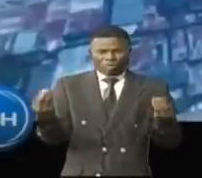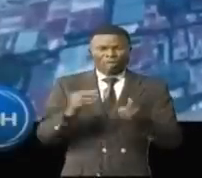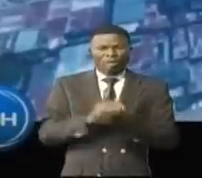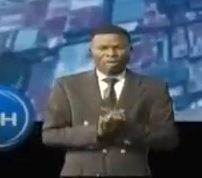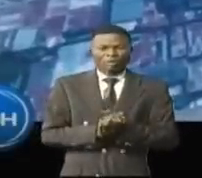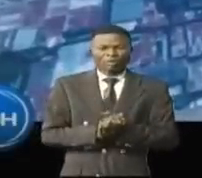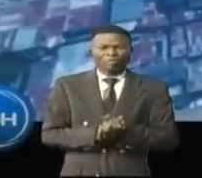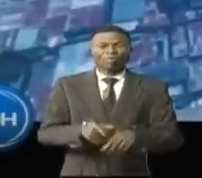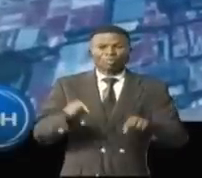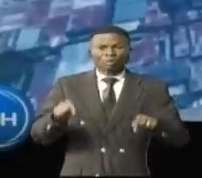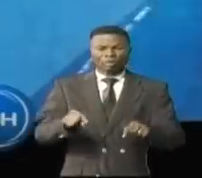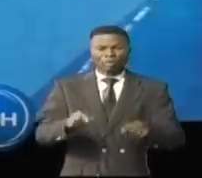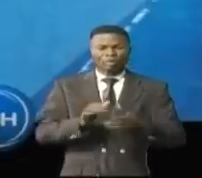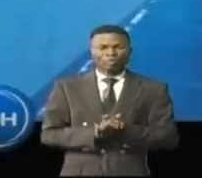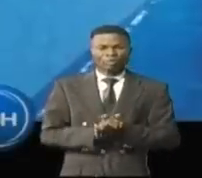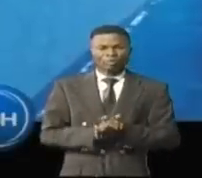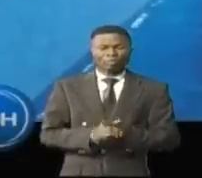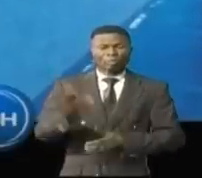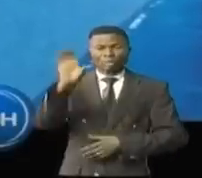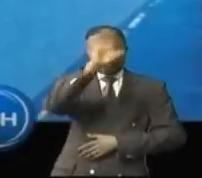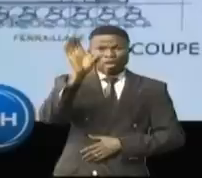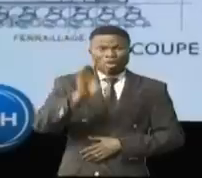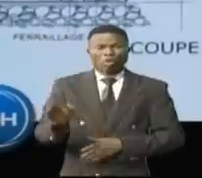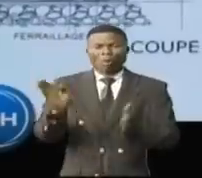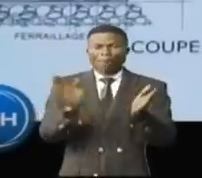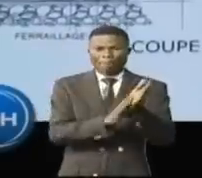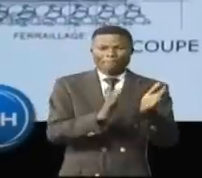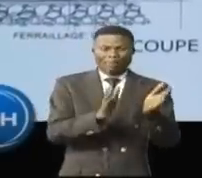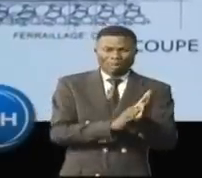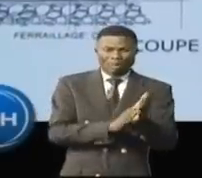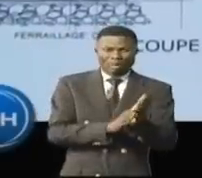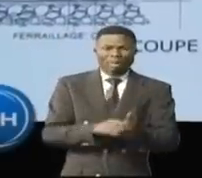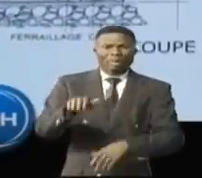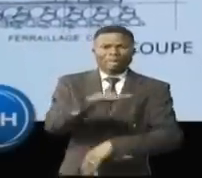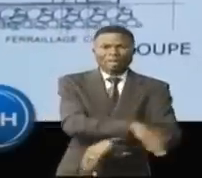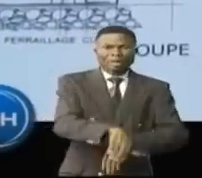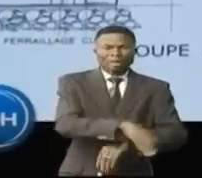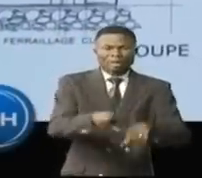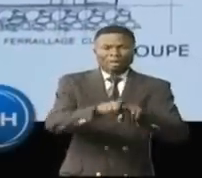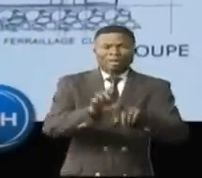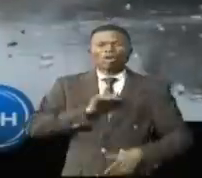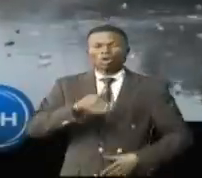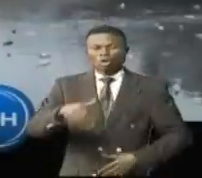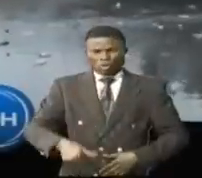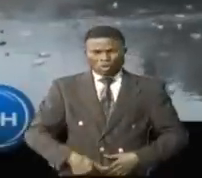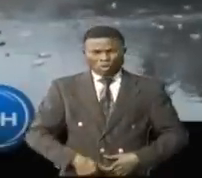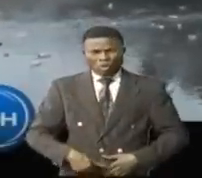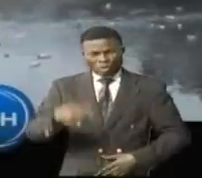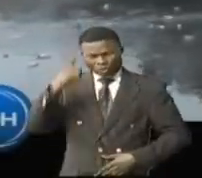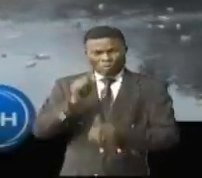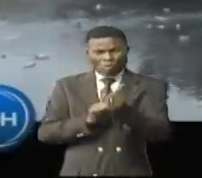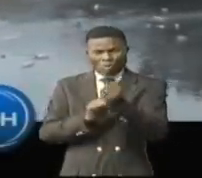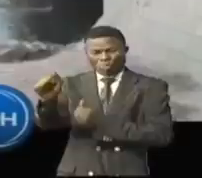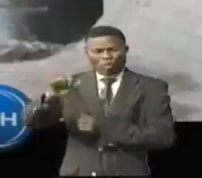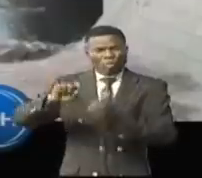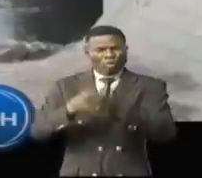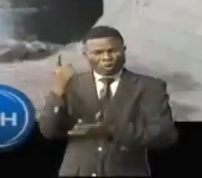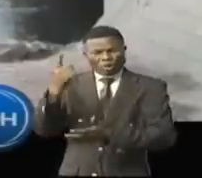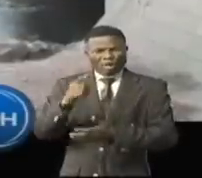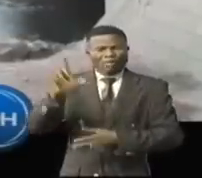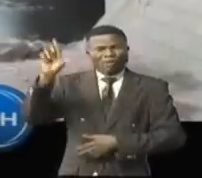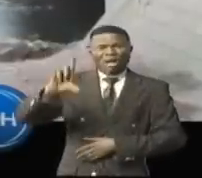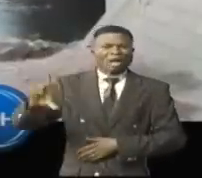Désormais, on peut partir des communes de Bandalungwa, Ngiringiri et Kasavubu pour déboucher directement à